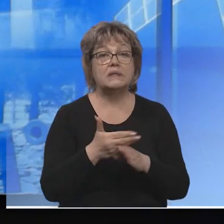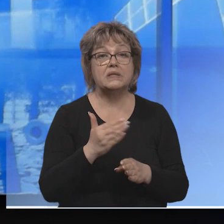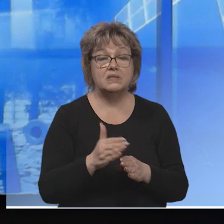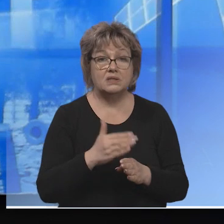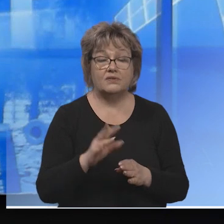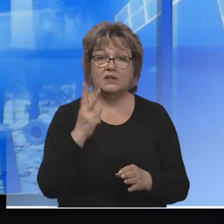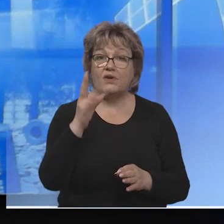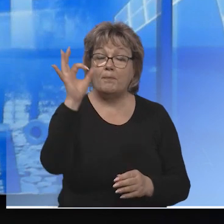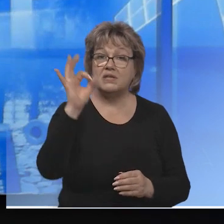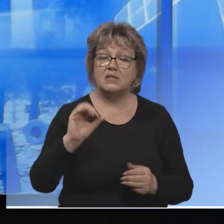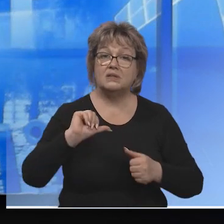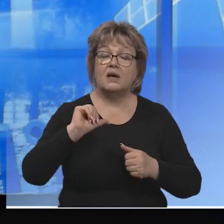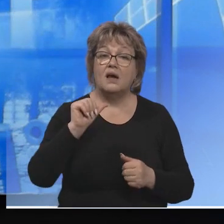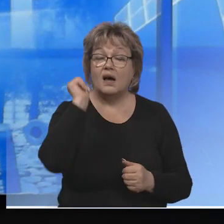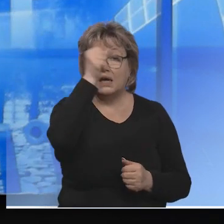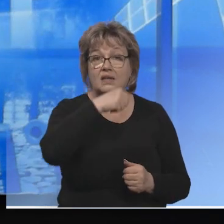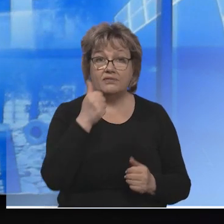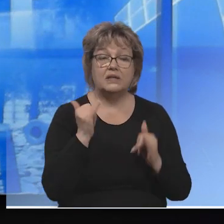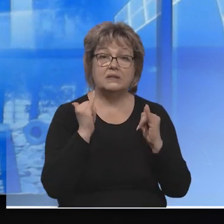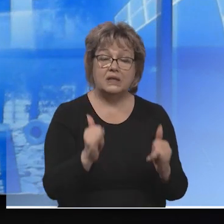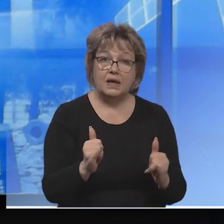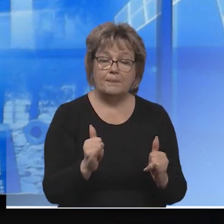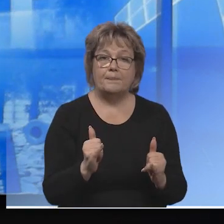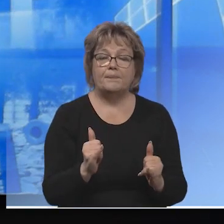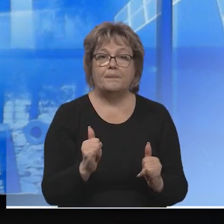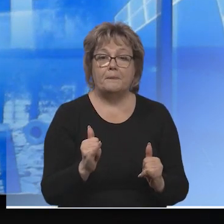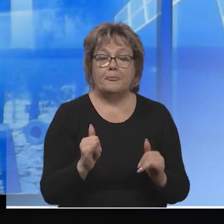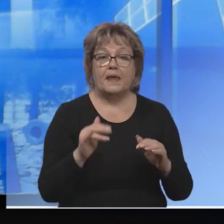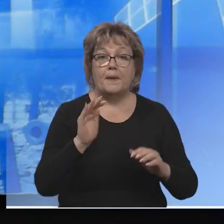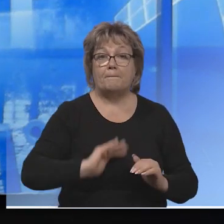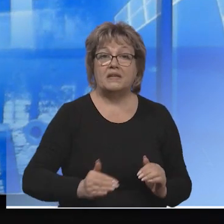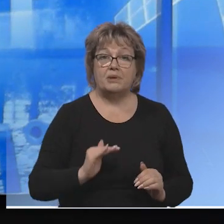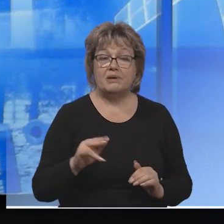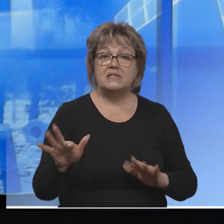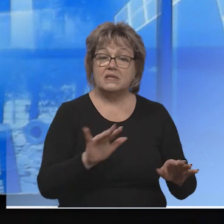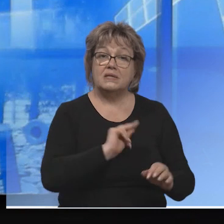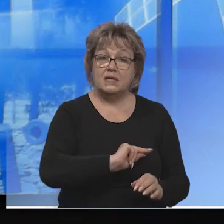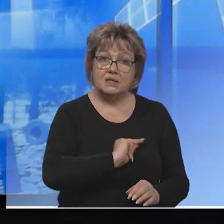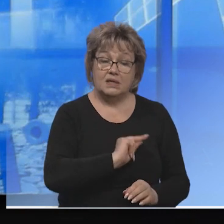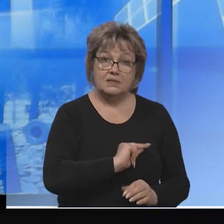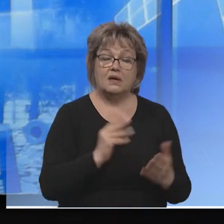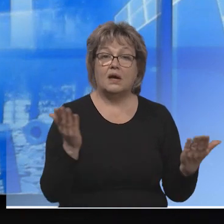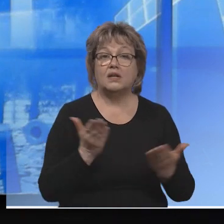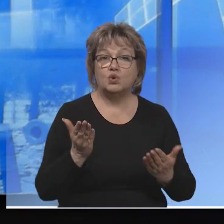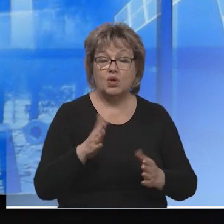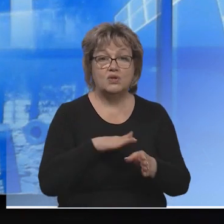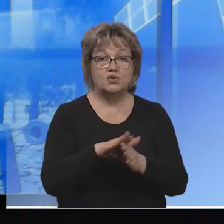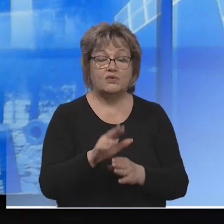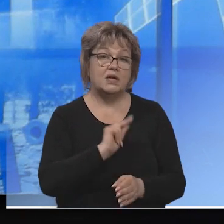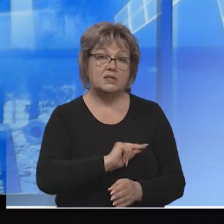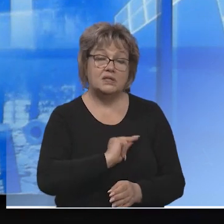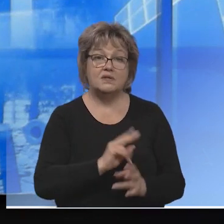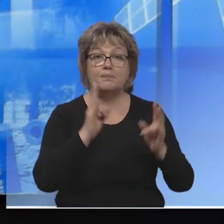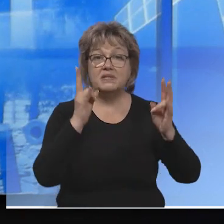льготных кредитов по 2% годовых для субъектов предпринимательской деятельности, которые